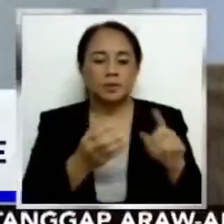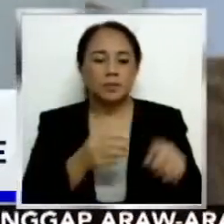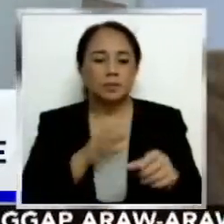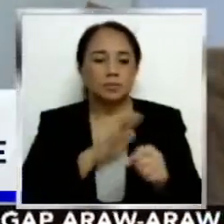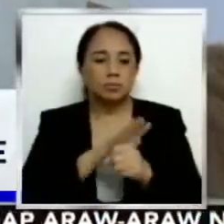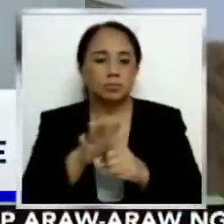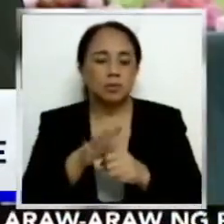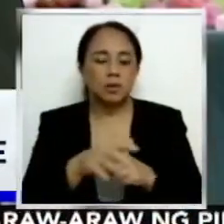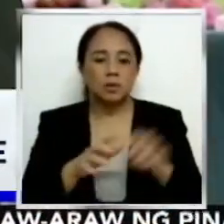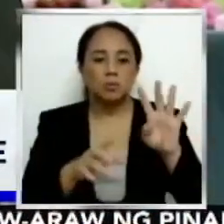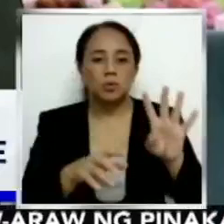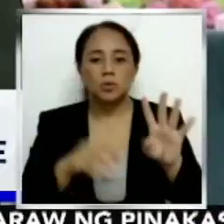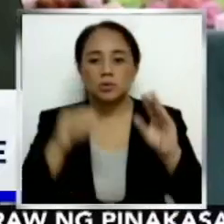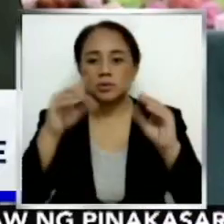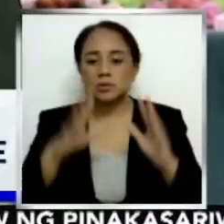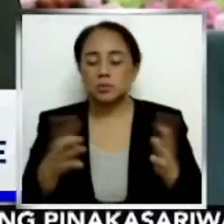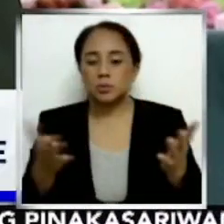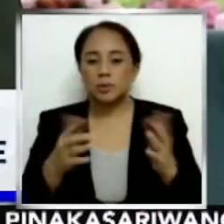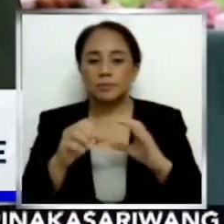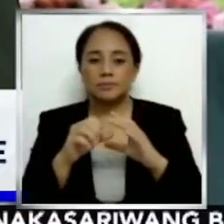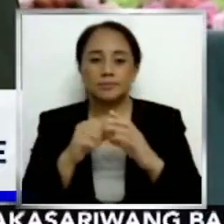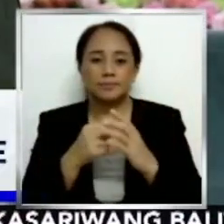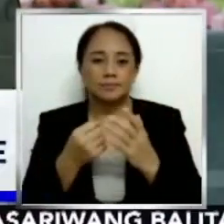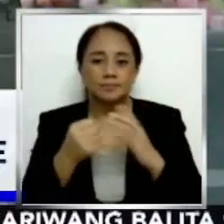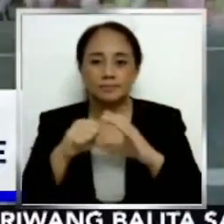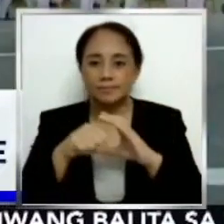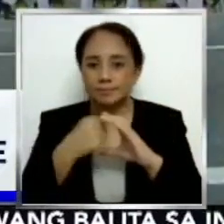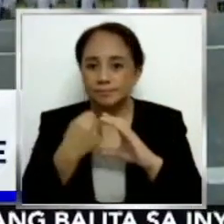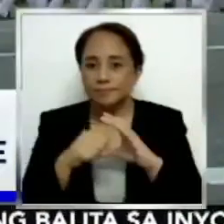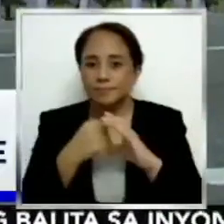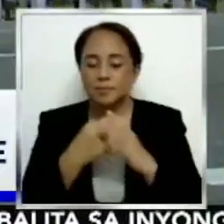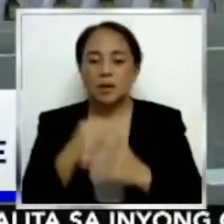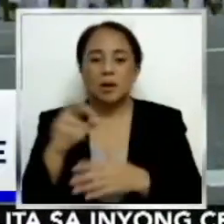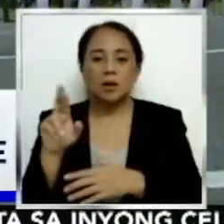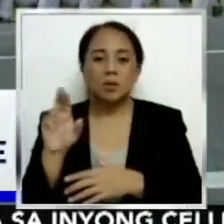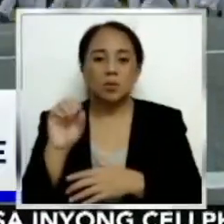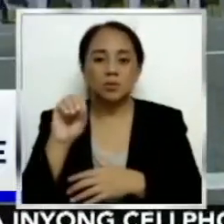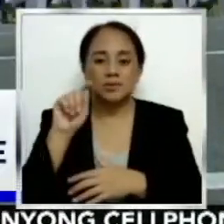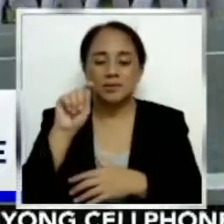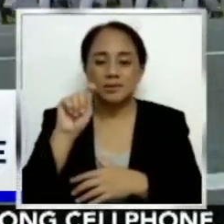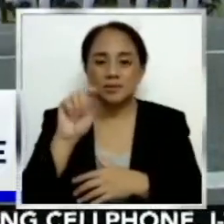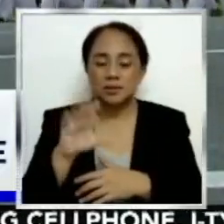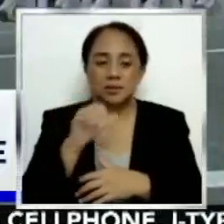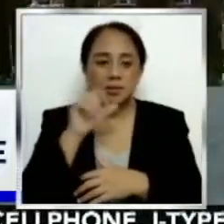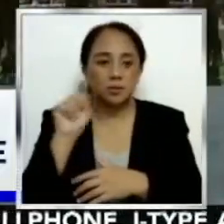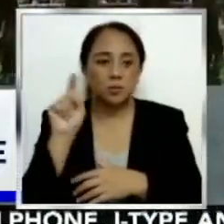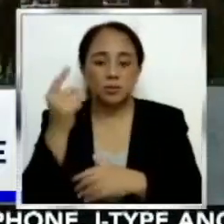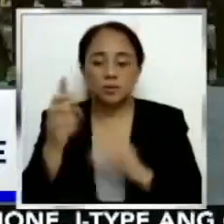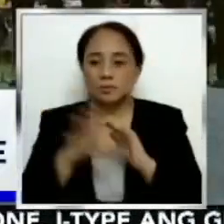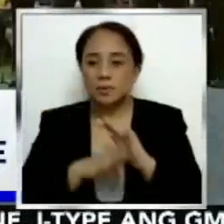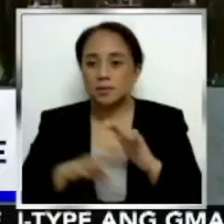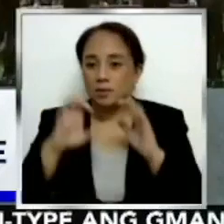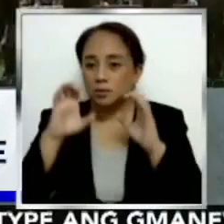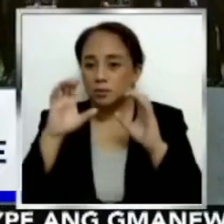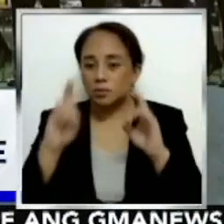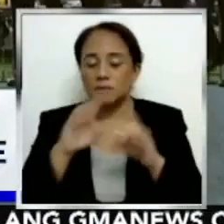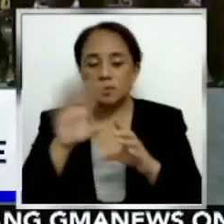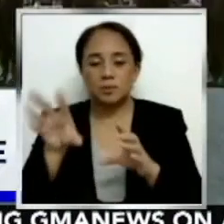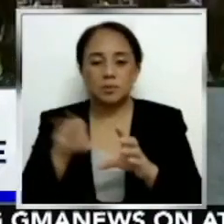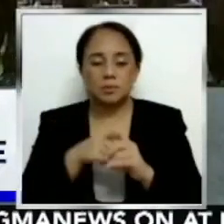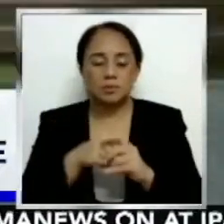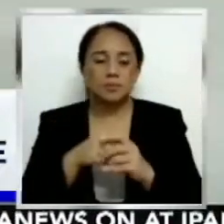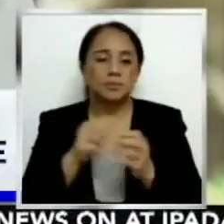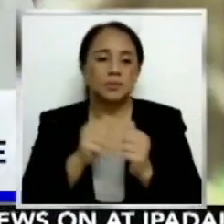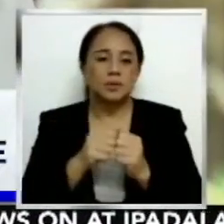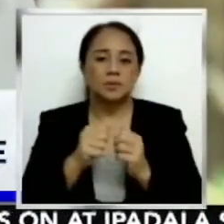sa Camarines Sur. Tinalakay din ang ROTC na hindi lamang daw dapat sa basic education kundi pati na rin sa higher